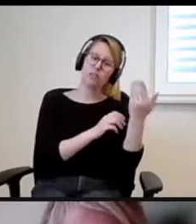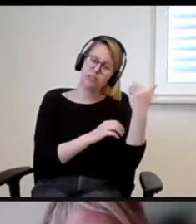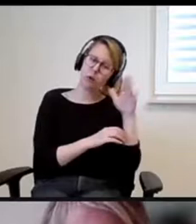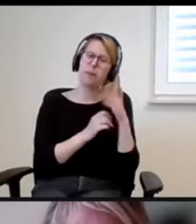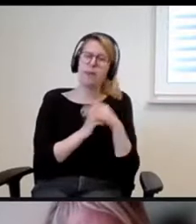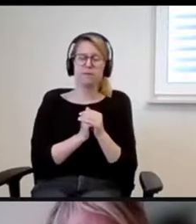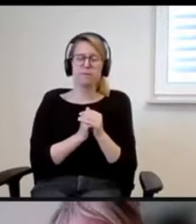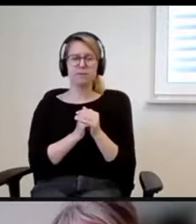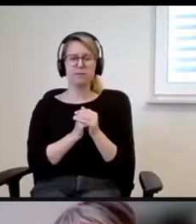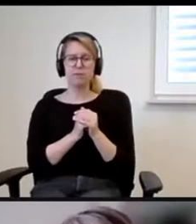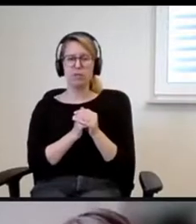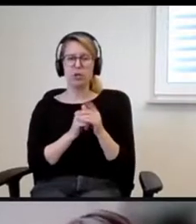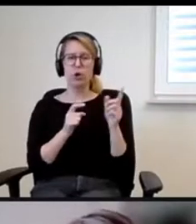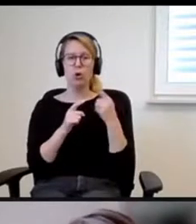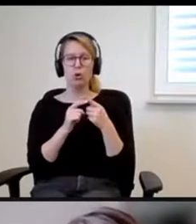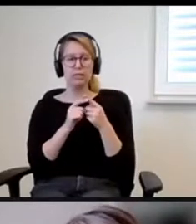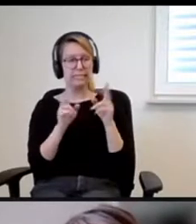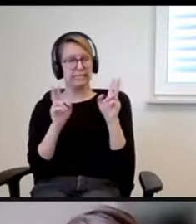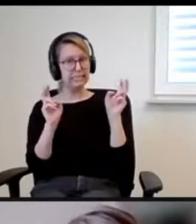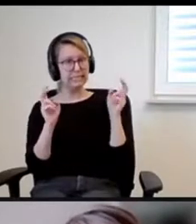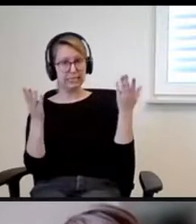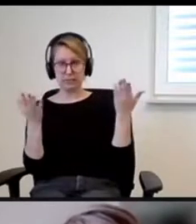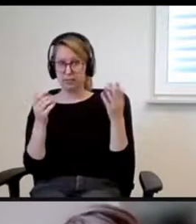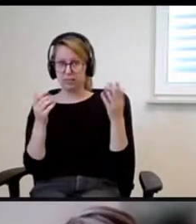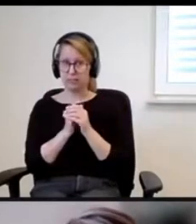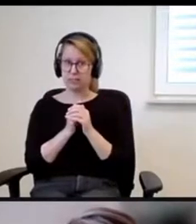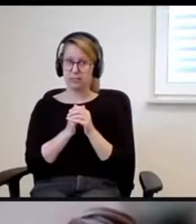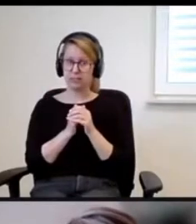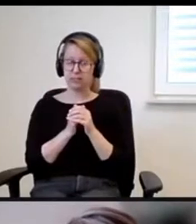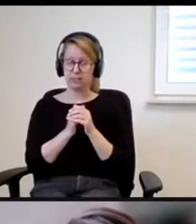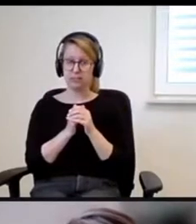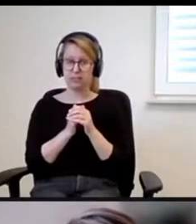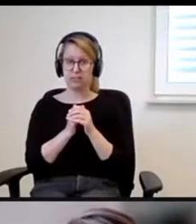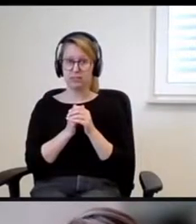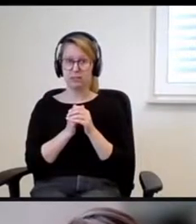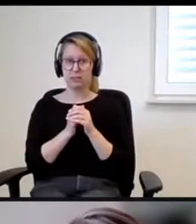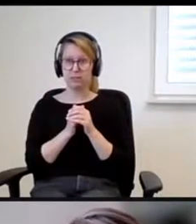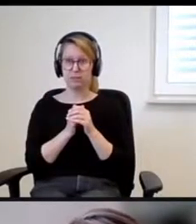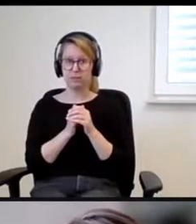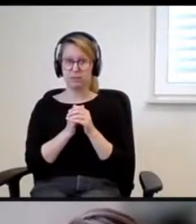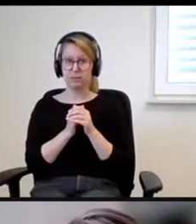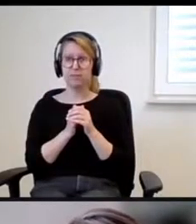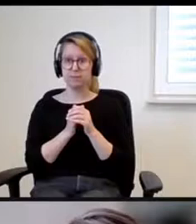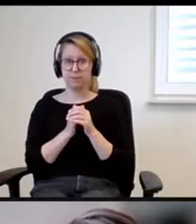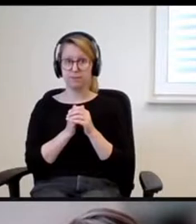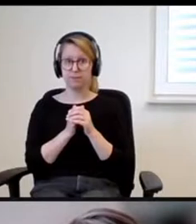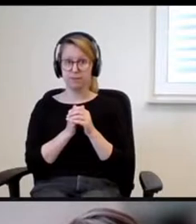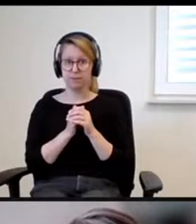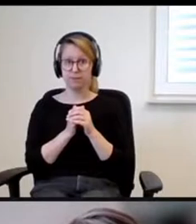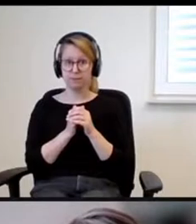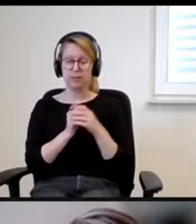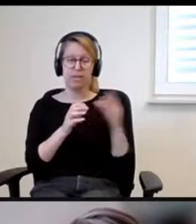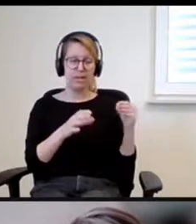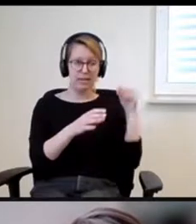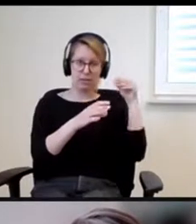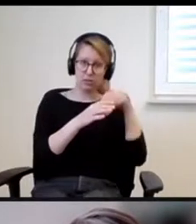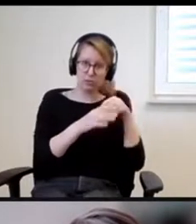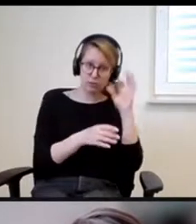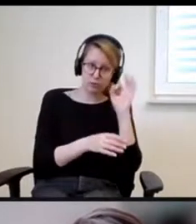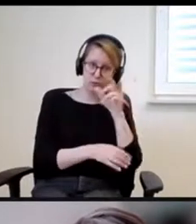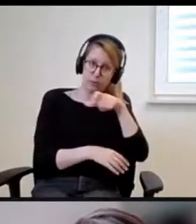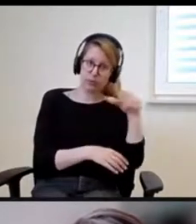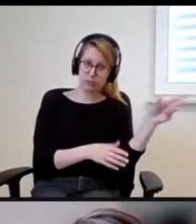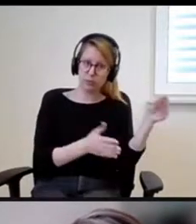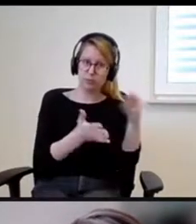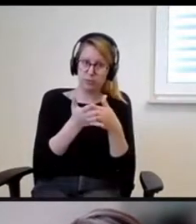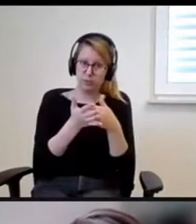le principe qui touche à l'inclusion des personnes en situation d'handicap. On dit que